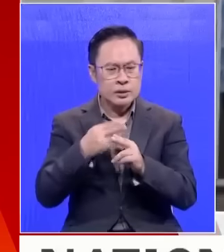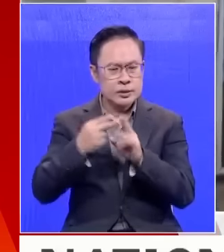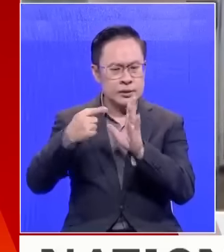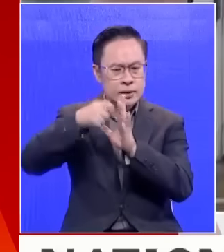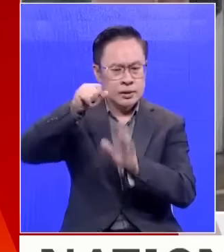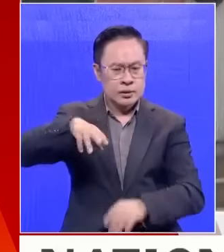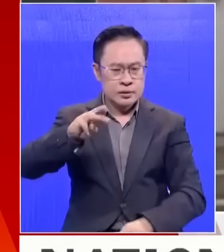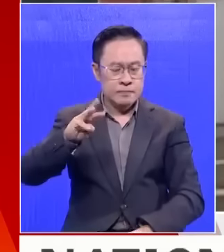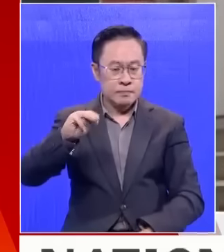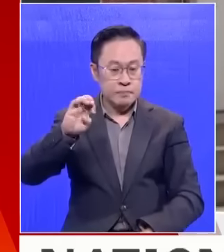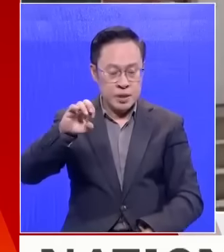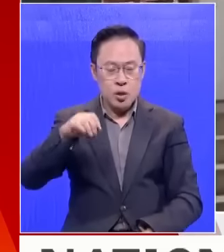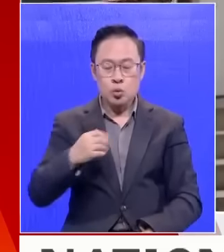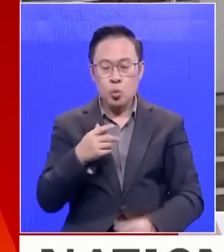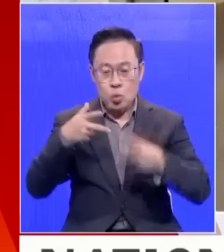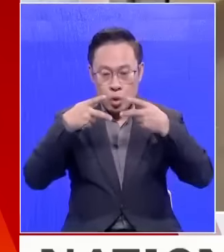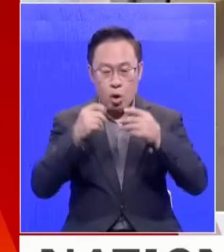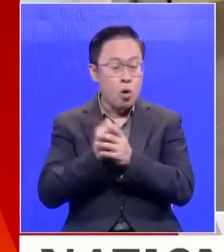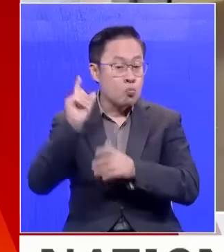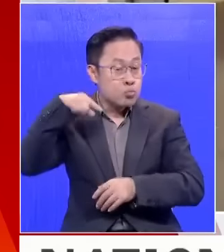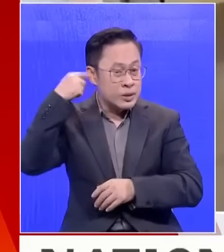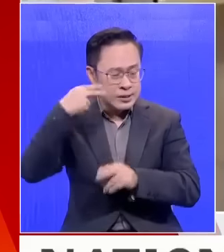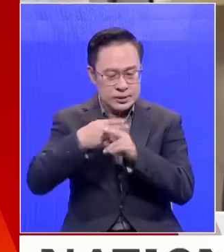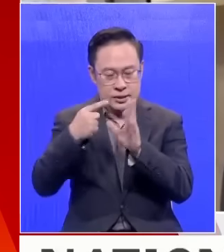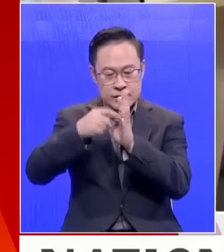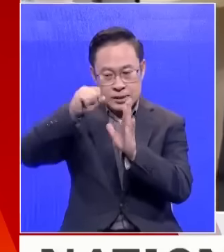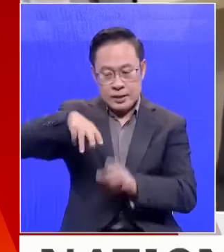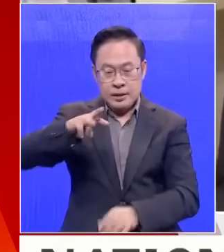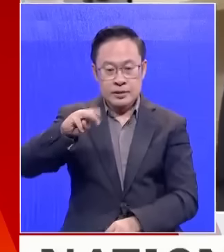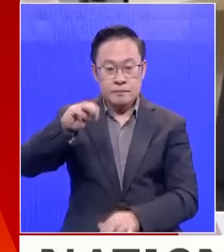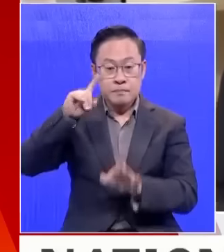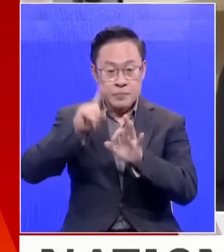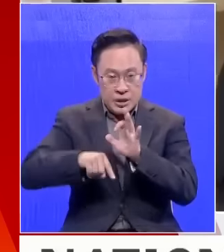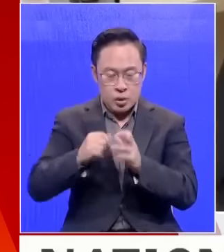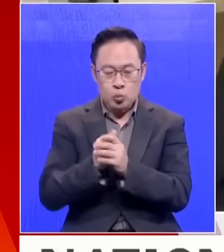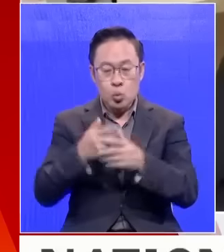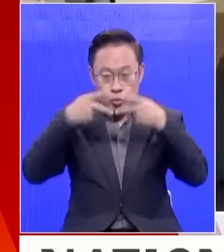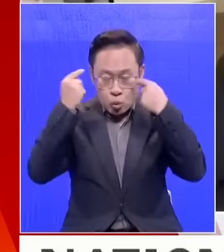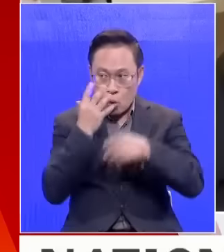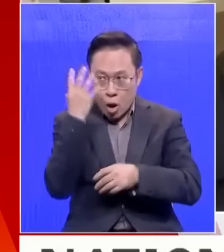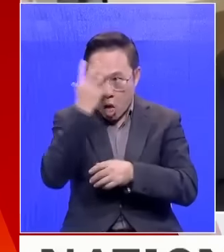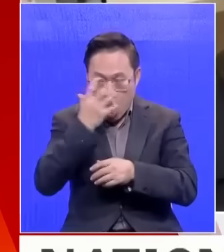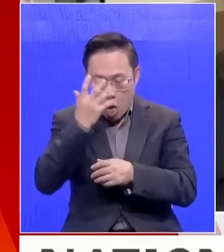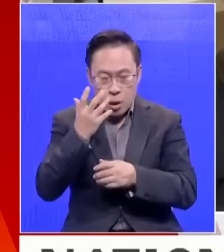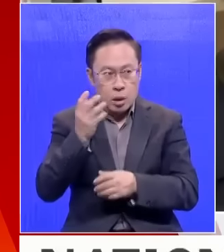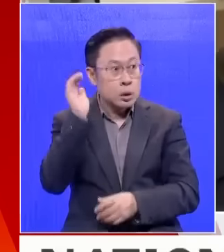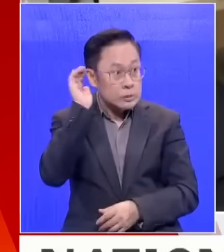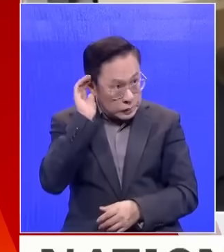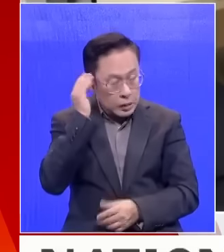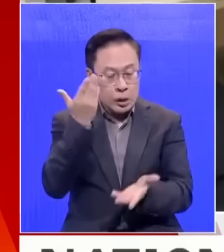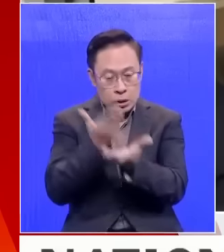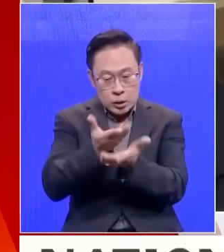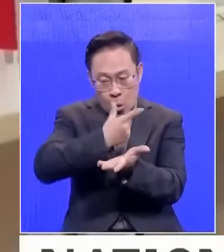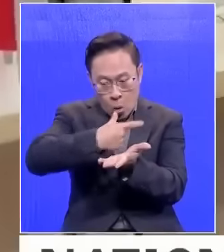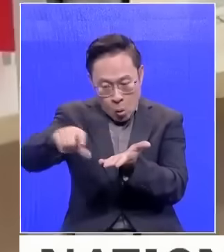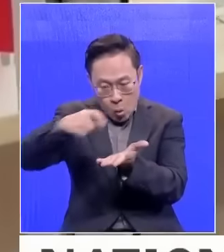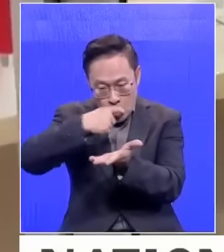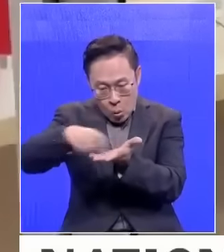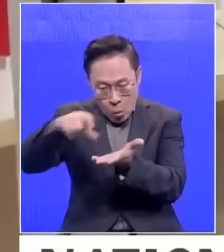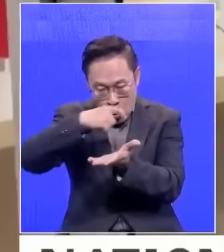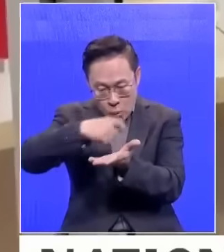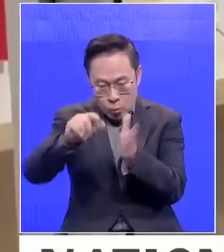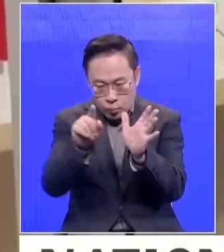ล้านสองท่านผู้ชมเยอะนะล้านสองแล้วนี่คือทยอยโอนนะไม่ได้โอนงวดเดียวครับเดี๋ยวไปดูพฤติกรรมแล้วกันอ่ะจะ